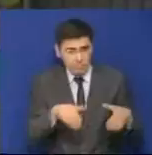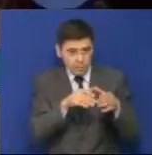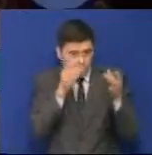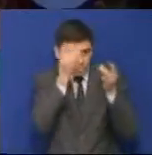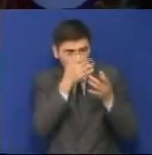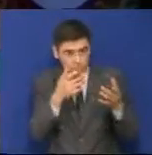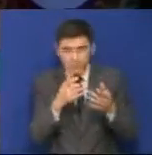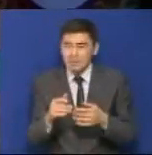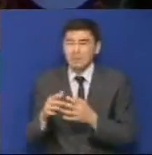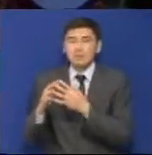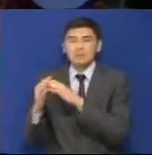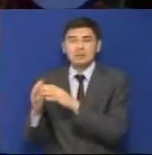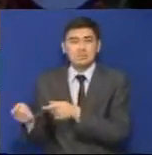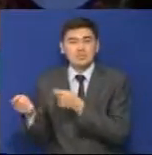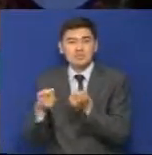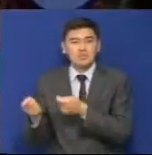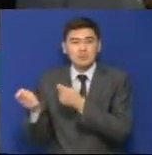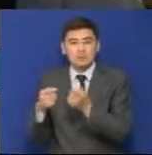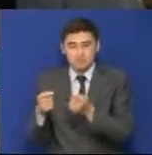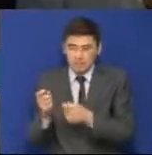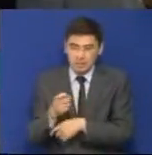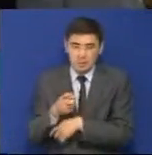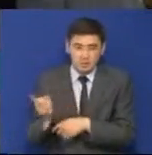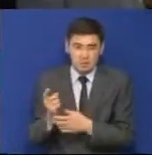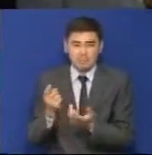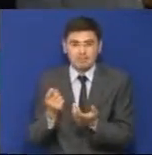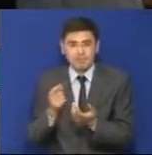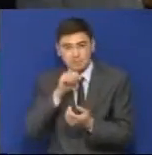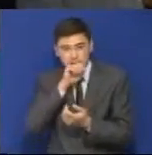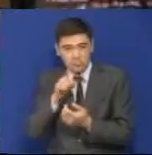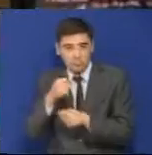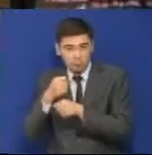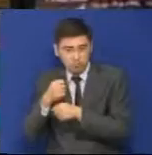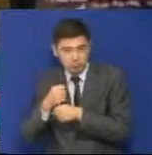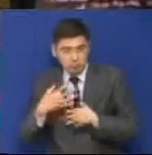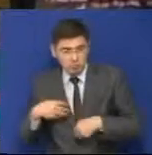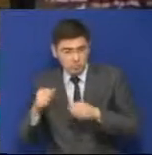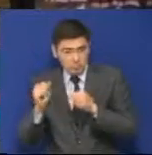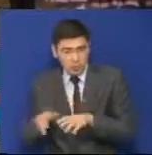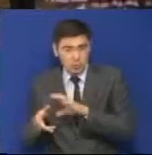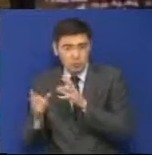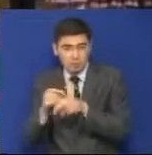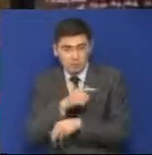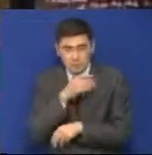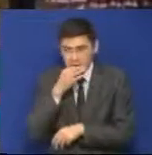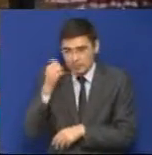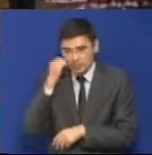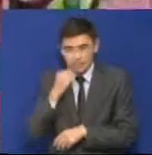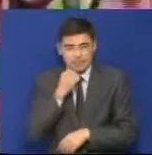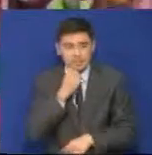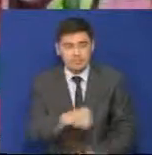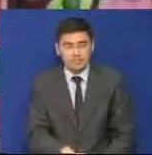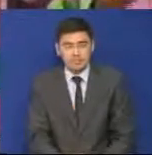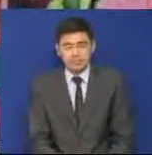ауыл шаруашылығы тауарларын өндірушілеріне қажырлы қайраттың арқасында мол өнім алғандар үшін алғыс айтуды ұйғарыпты.